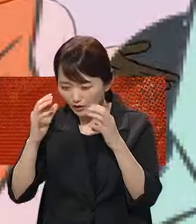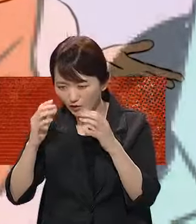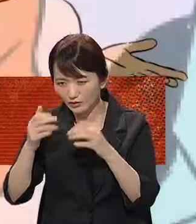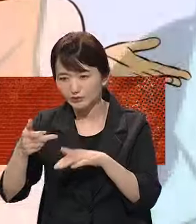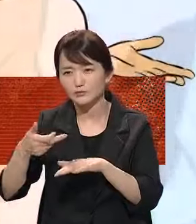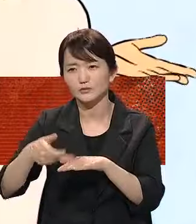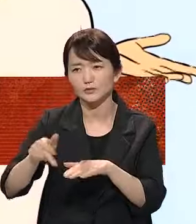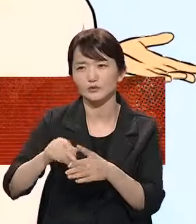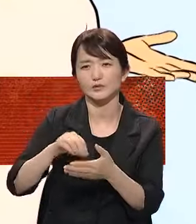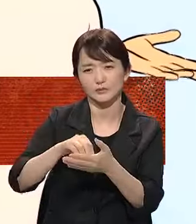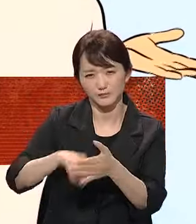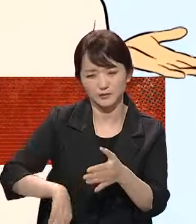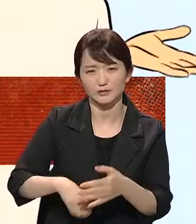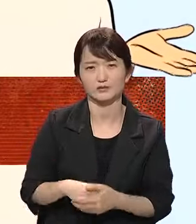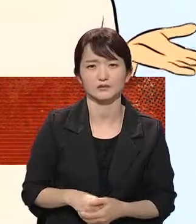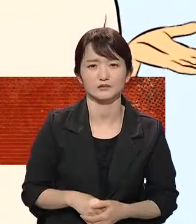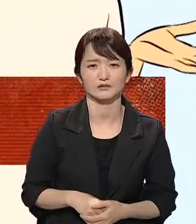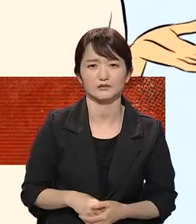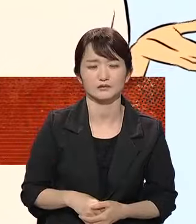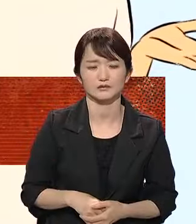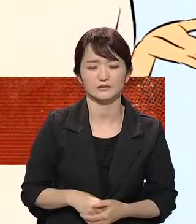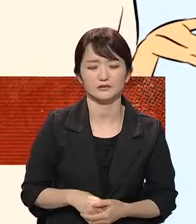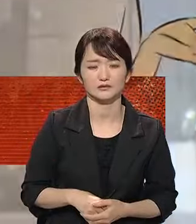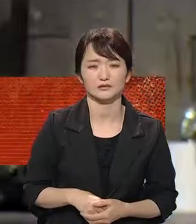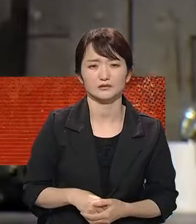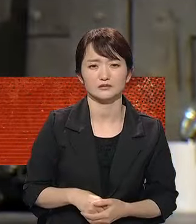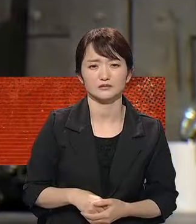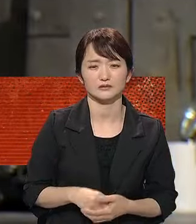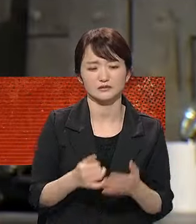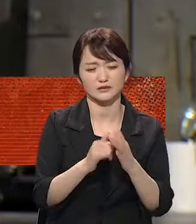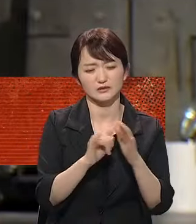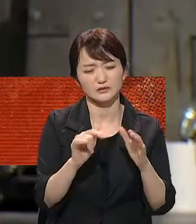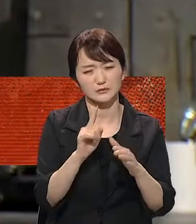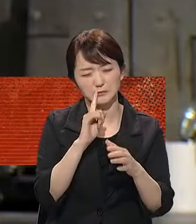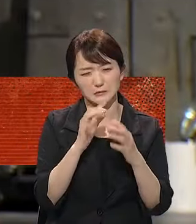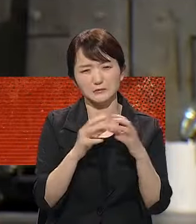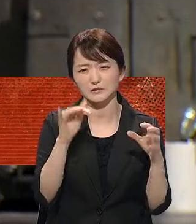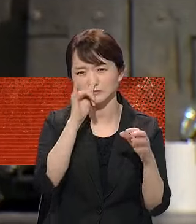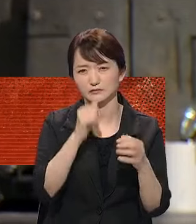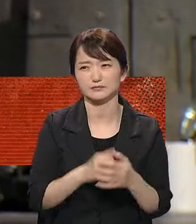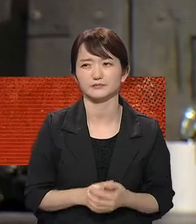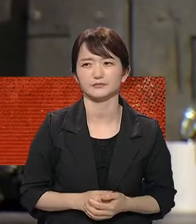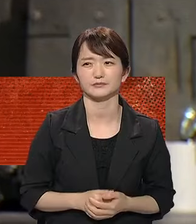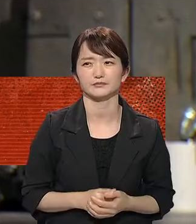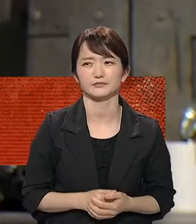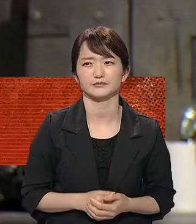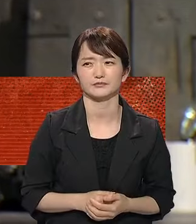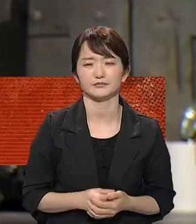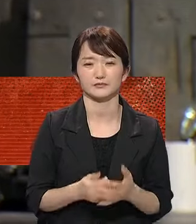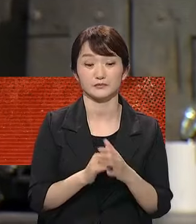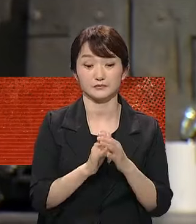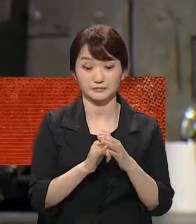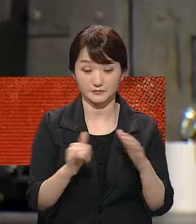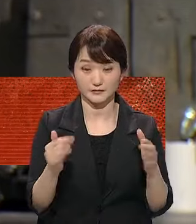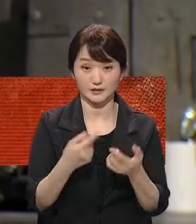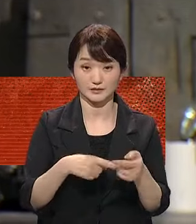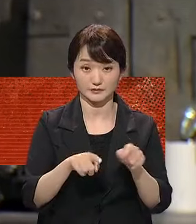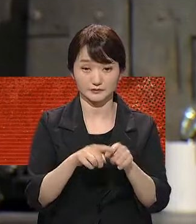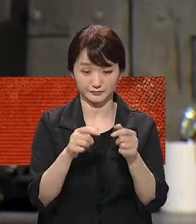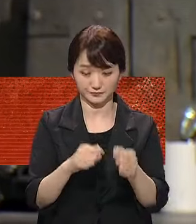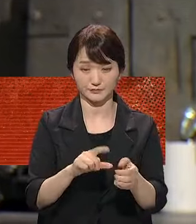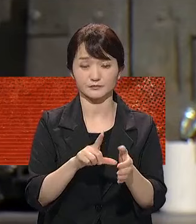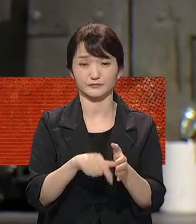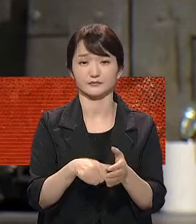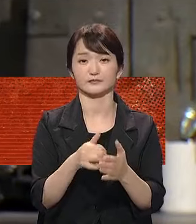심각한 사연으로 본지는 경우가 있거든요 가족은 불편하더라도 함께 있을 때가 가족 아닌가요 근데 거기에 선을 굽고